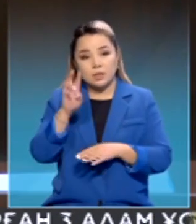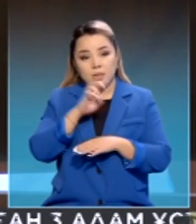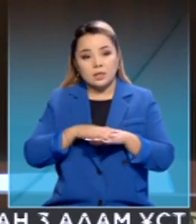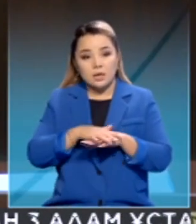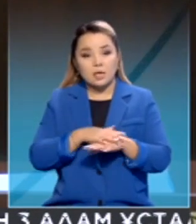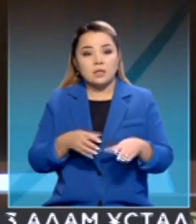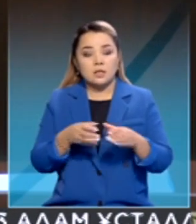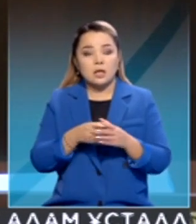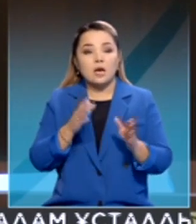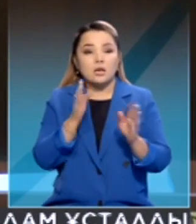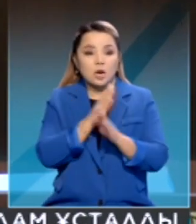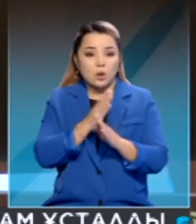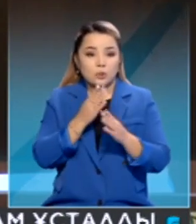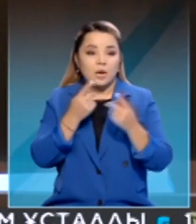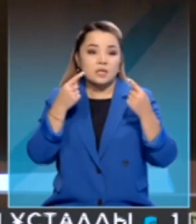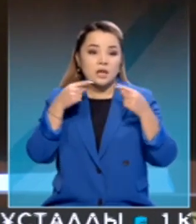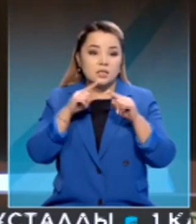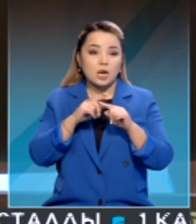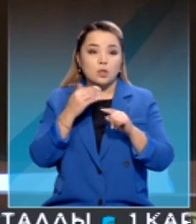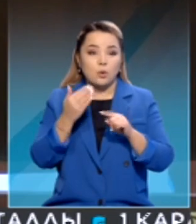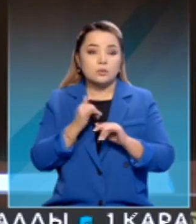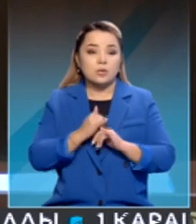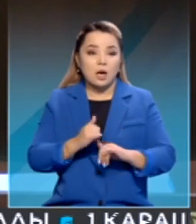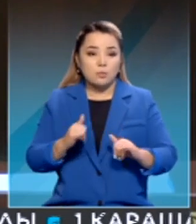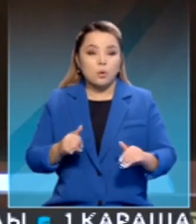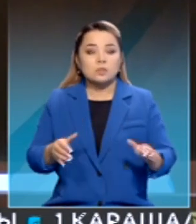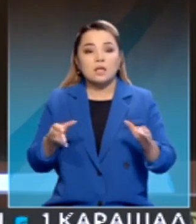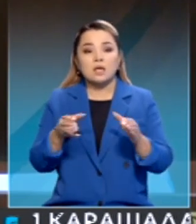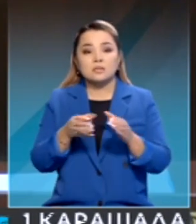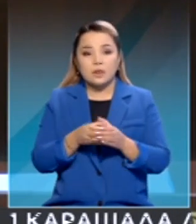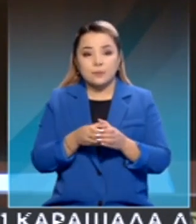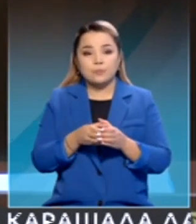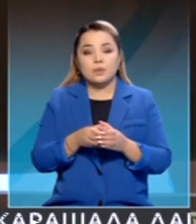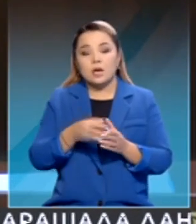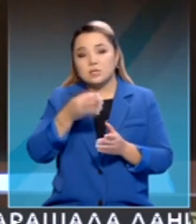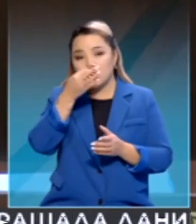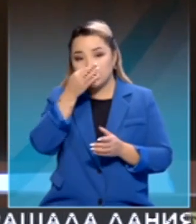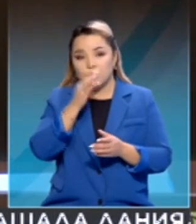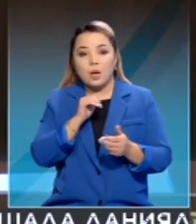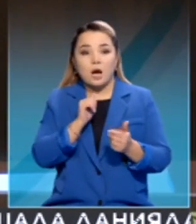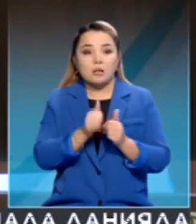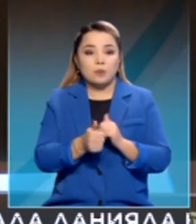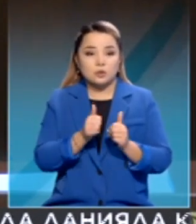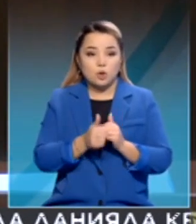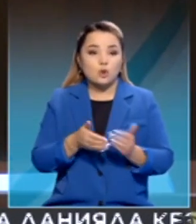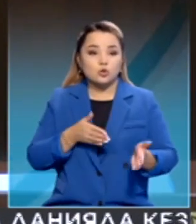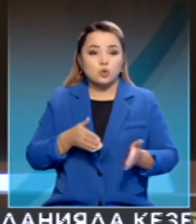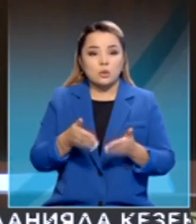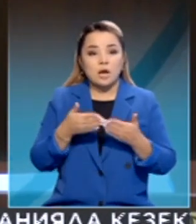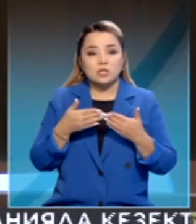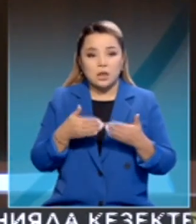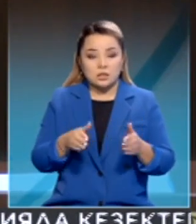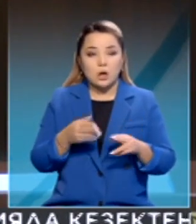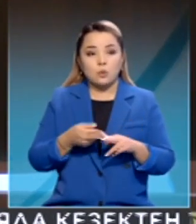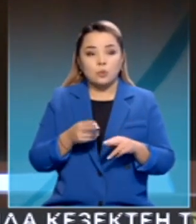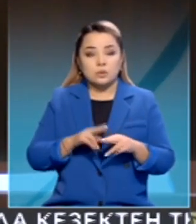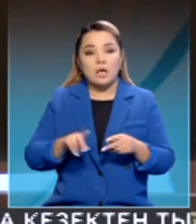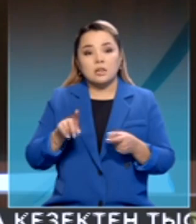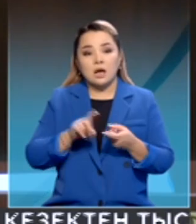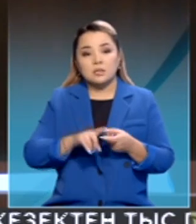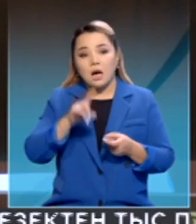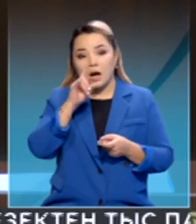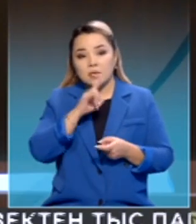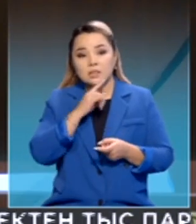елдермен экологиялық технологияларды дамыту саласында тәжірибе алмасуға жол ашады. Сол арқылы